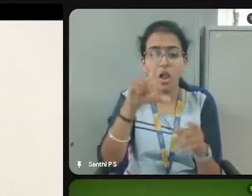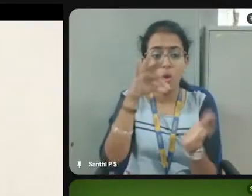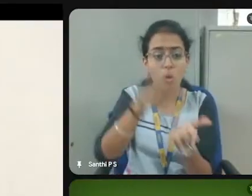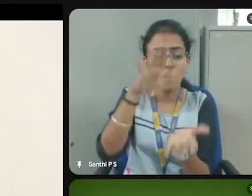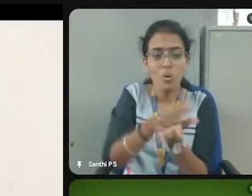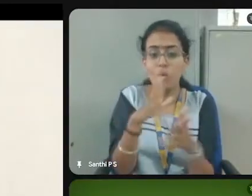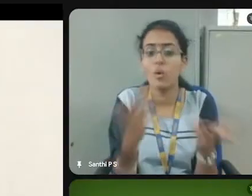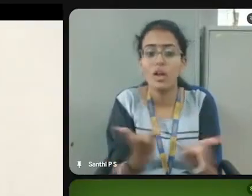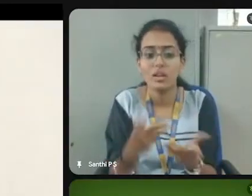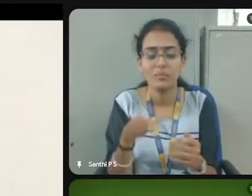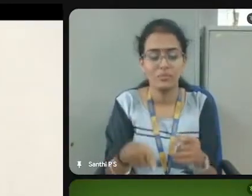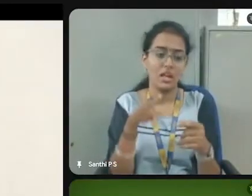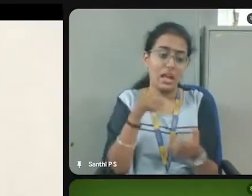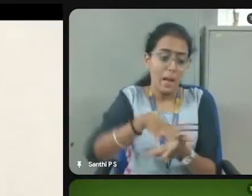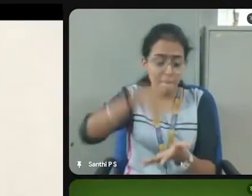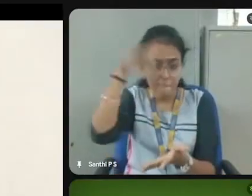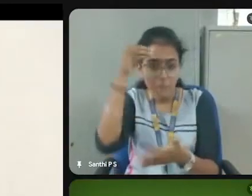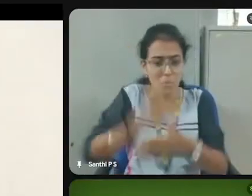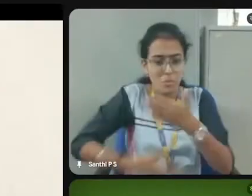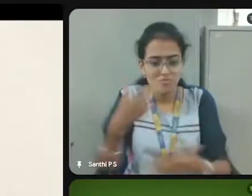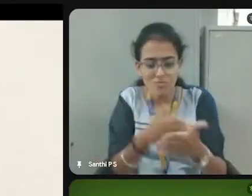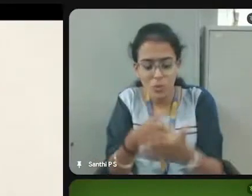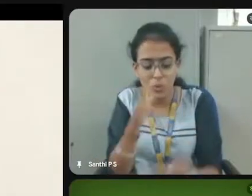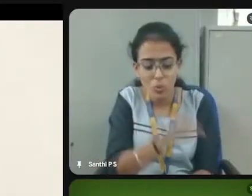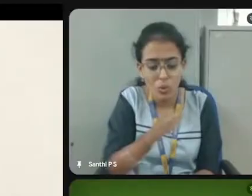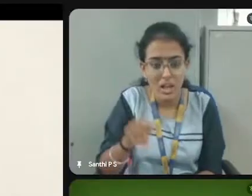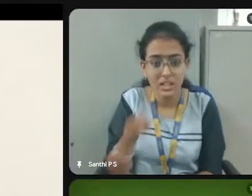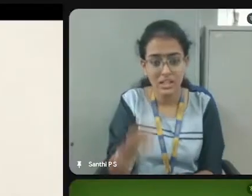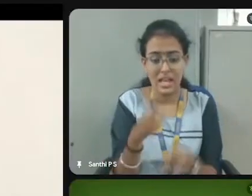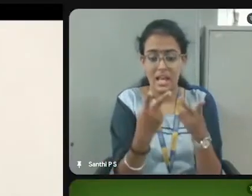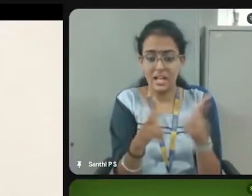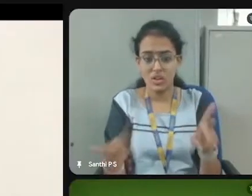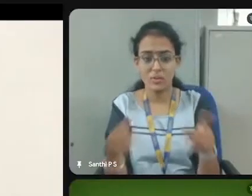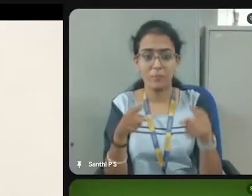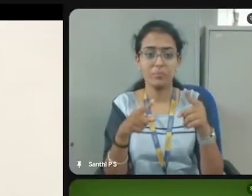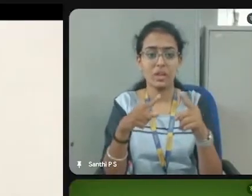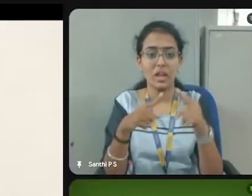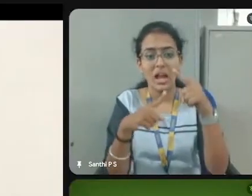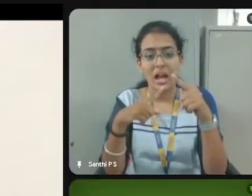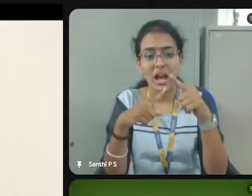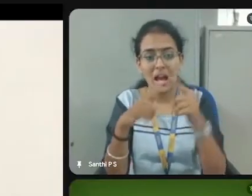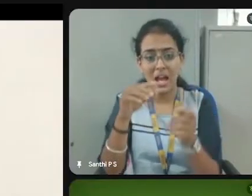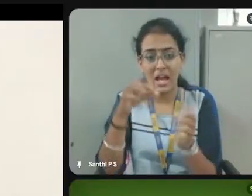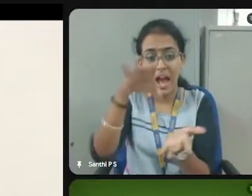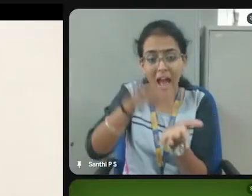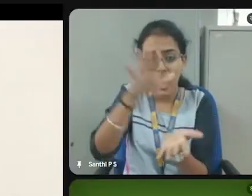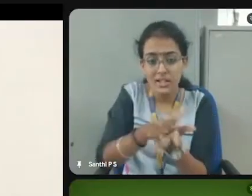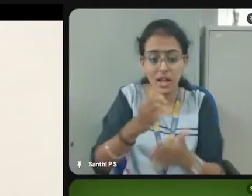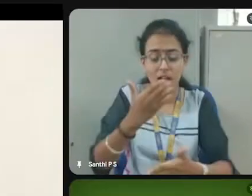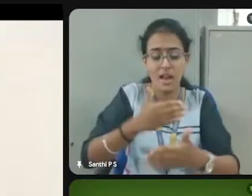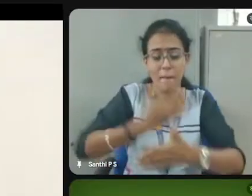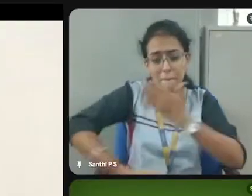പഠനപരിമിതിയുള്ള കുട്ടികളുടെ അവകാശങ്ങൾ സംരക്ഷിക്കുന്നതിനായി റൈറ്റ്സ് ഓഫ് പേഴ്സൺസ് വിത്ത് ഡിസബിലിറ്റീസ് ആക്ട് അല്ലെങ്കിൽ